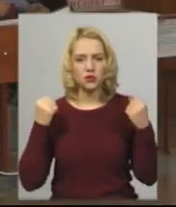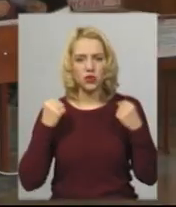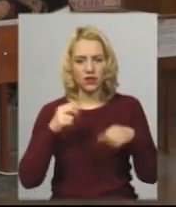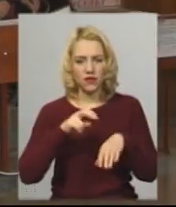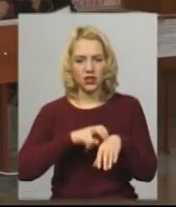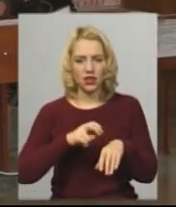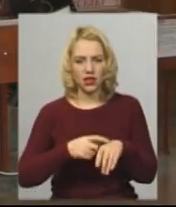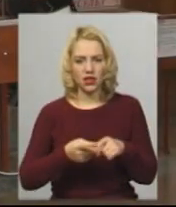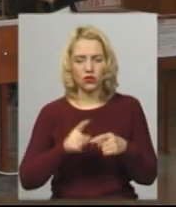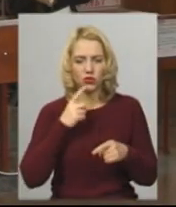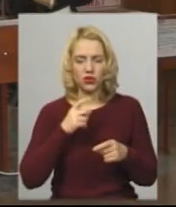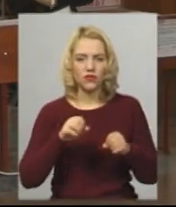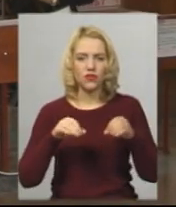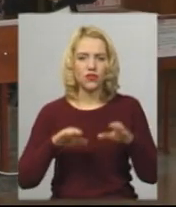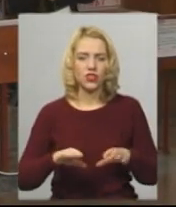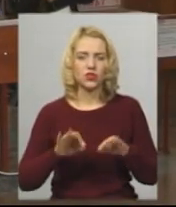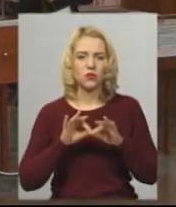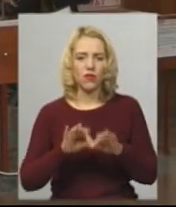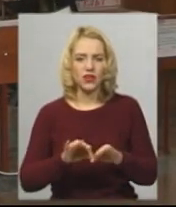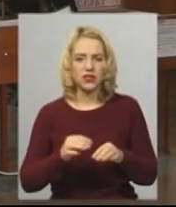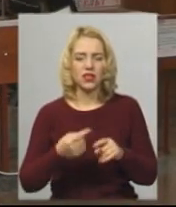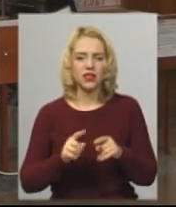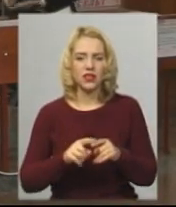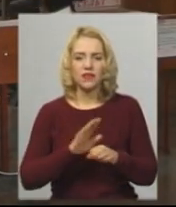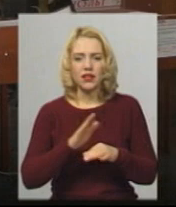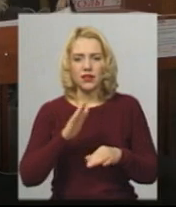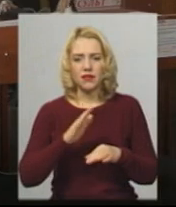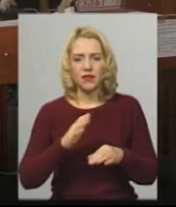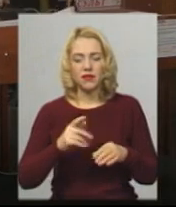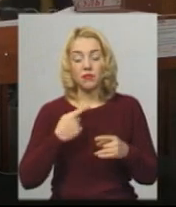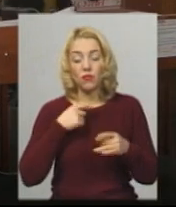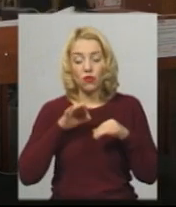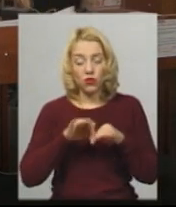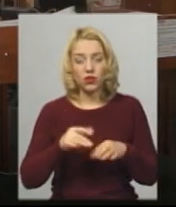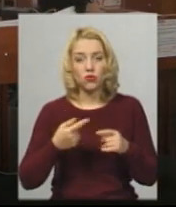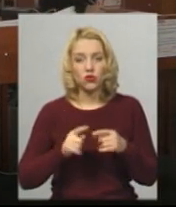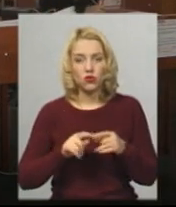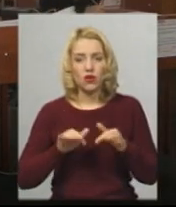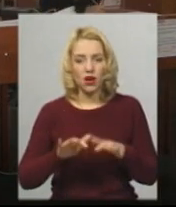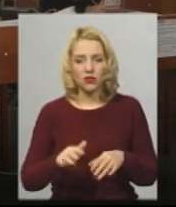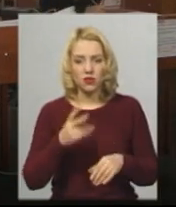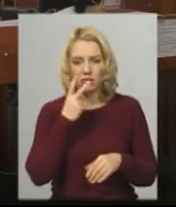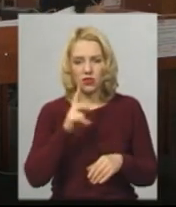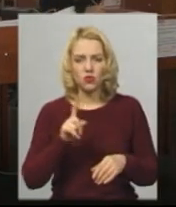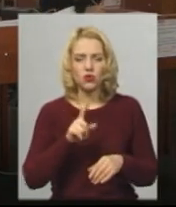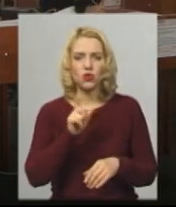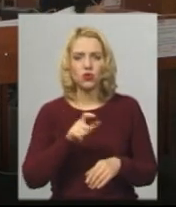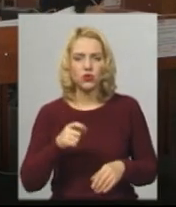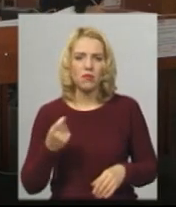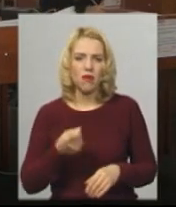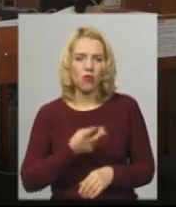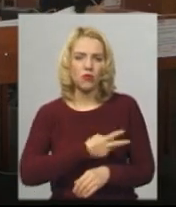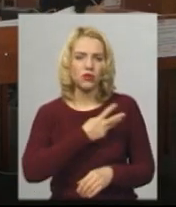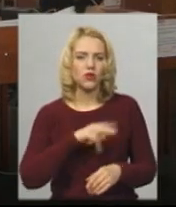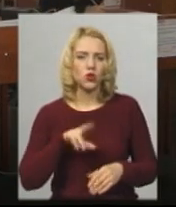у місті, не наближеному до медицини. Проводячи нашу акцію, ми бачимо, що люди мало мотивовані до засад здорового способу